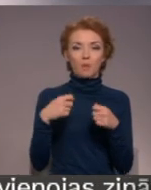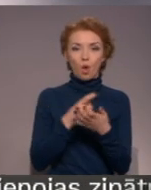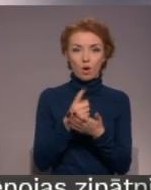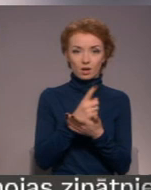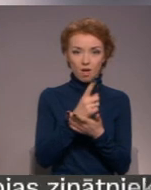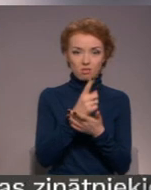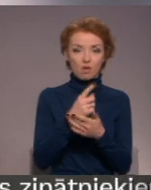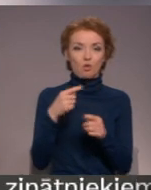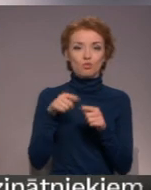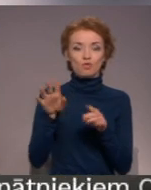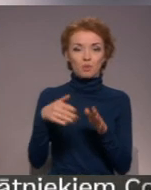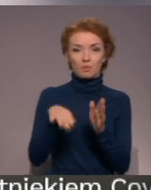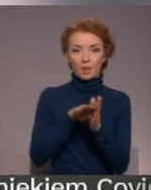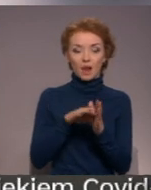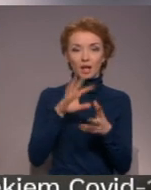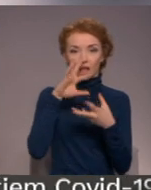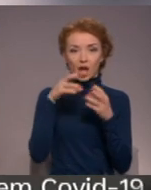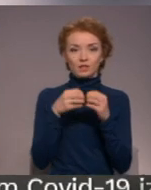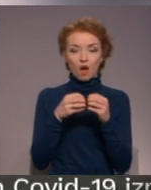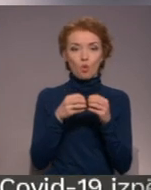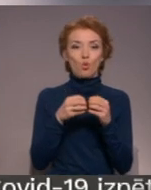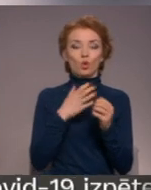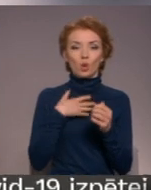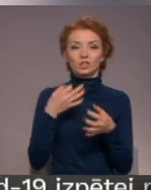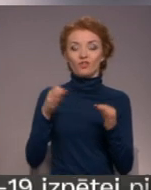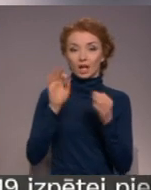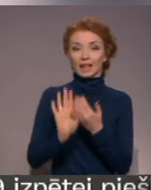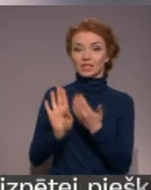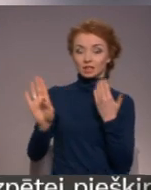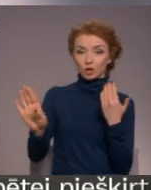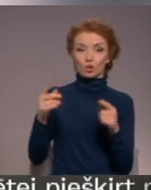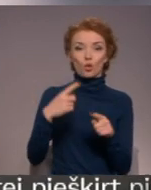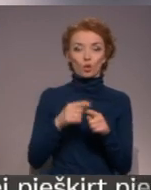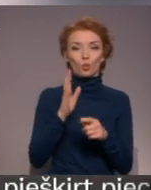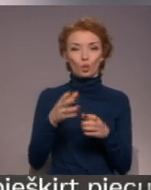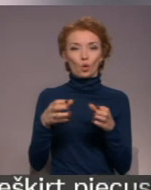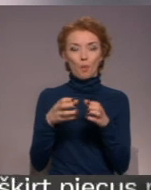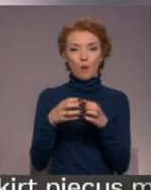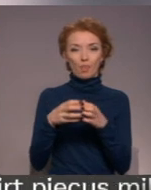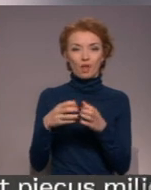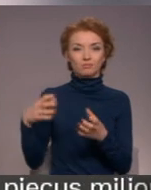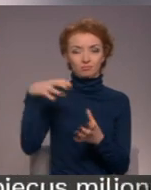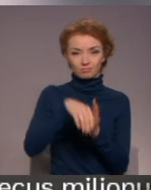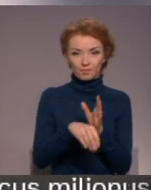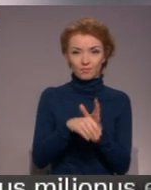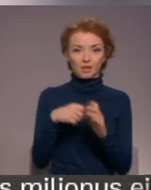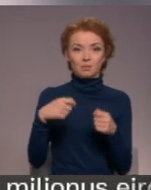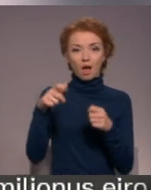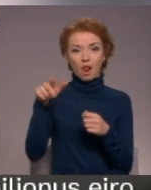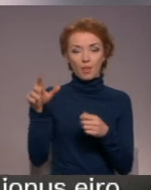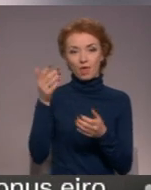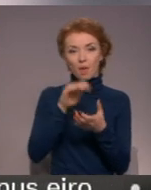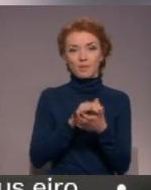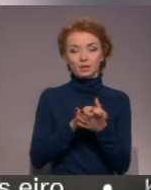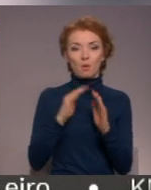var piedalīties ievērojot tik svarīgo distancēšanos un vienlaikus būt arī komandas sastāvā. Spēlētāji iepazīst Balūžu pilsētu